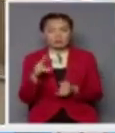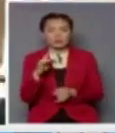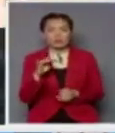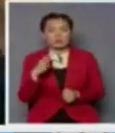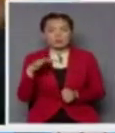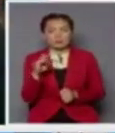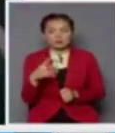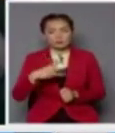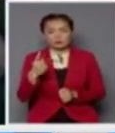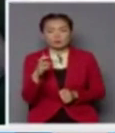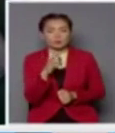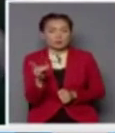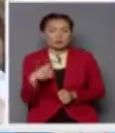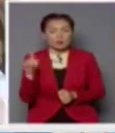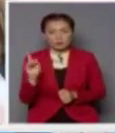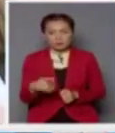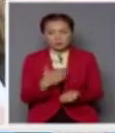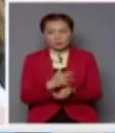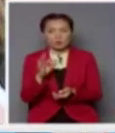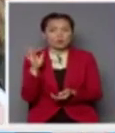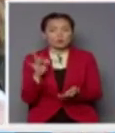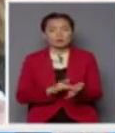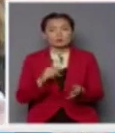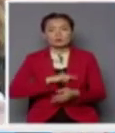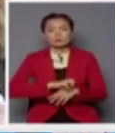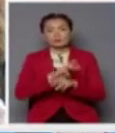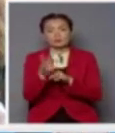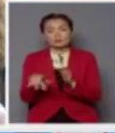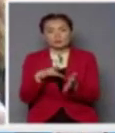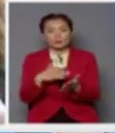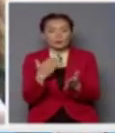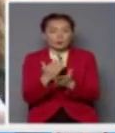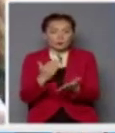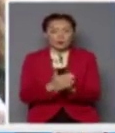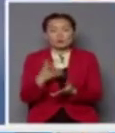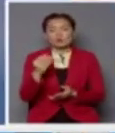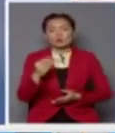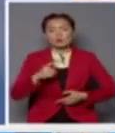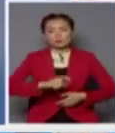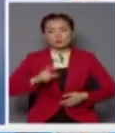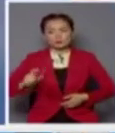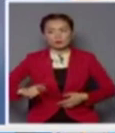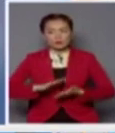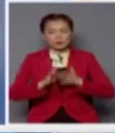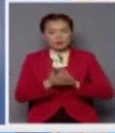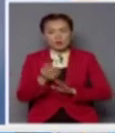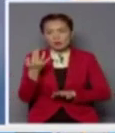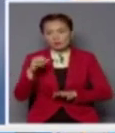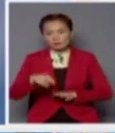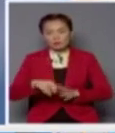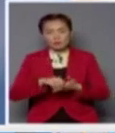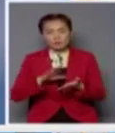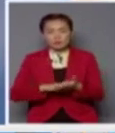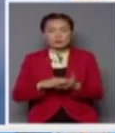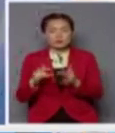Владимирский көшесі 23Б мекенжайындағы Атырау қалалық жұмыспен қамту, әлеуметтік бағдарламалар және азаматтардың хал-актілерін тіркеу бөлімінде